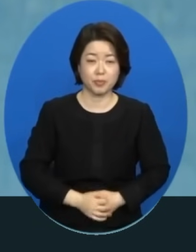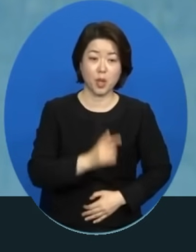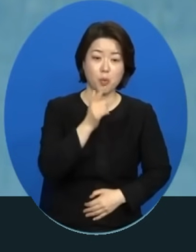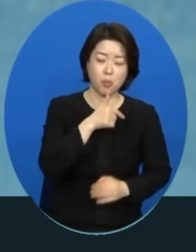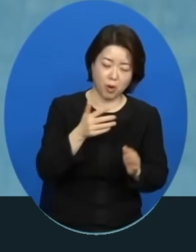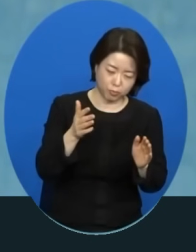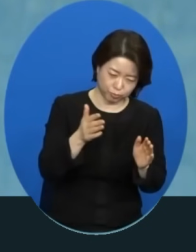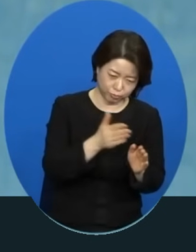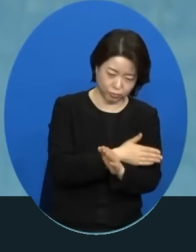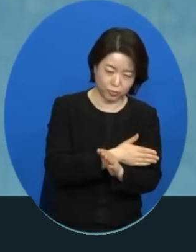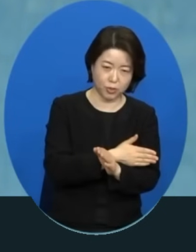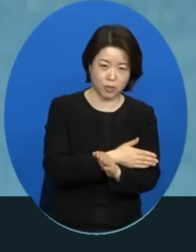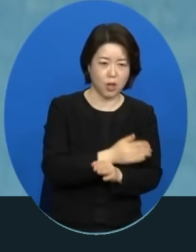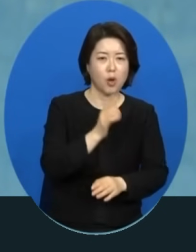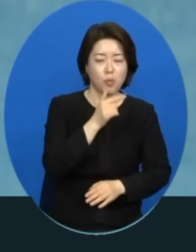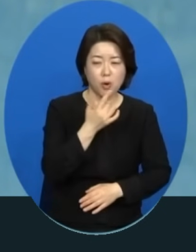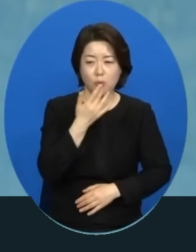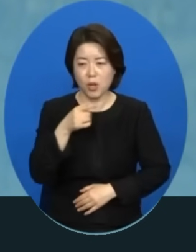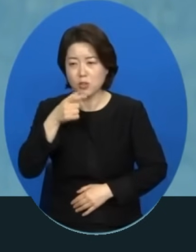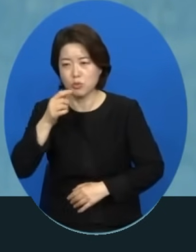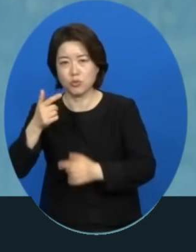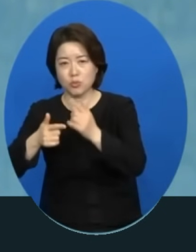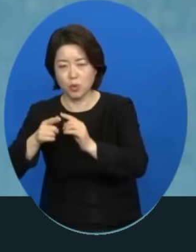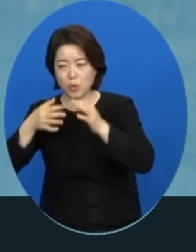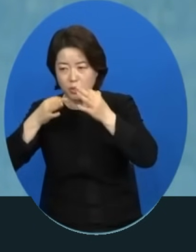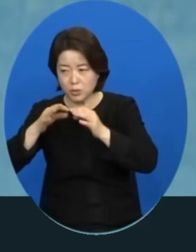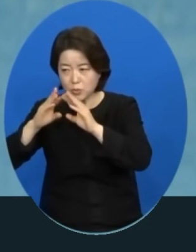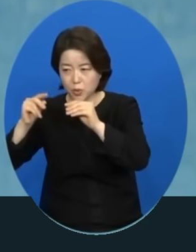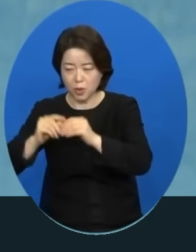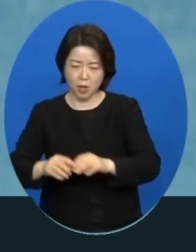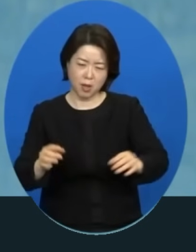월요일부터 토요일까지 매일 매 순간